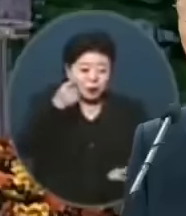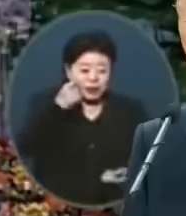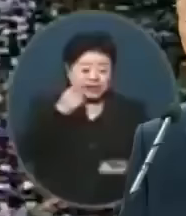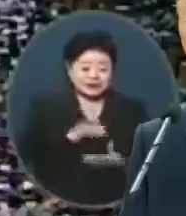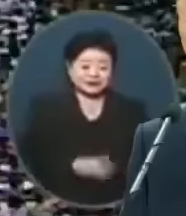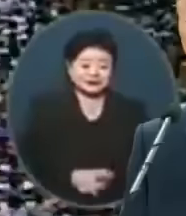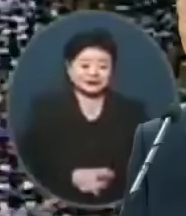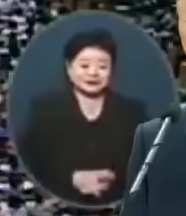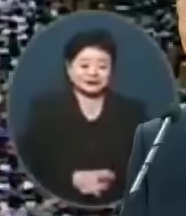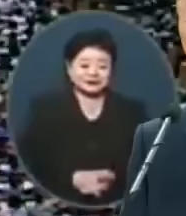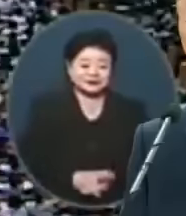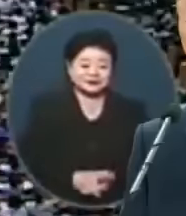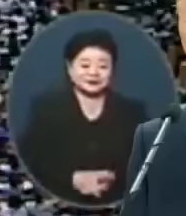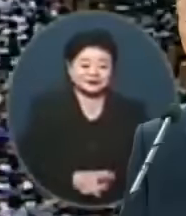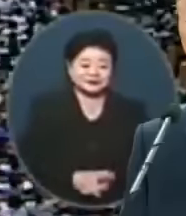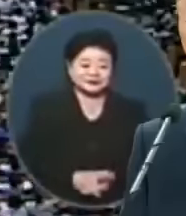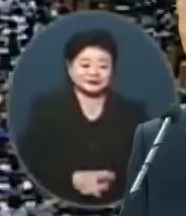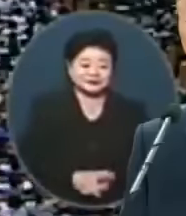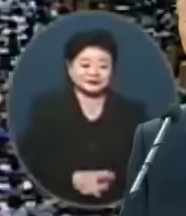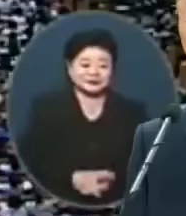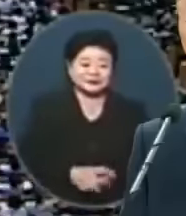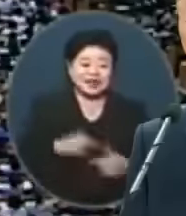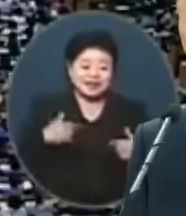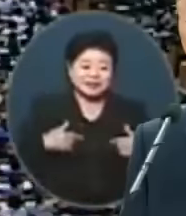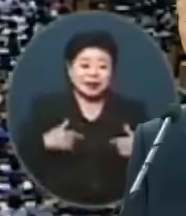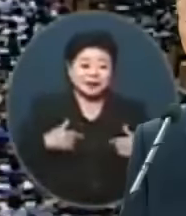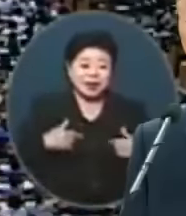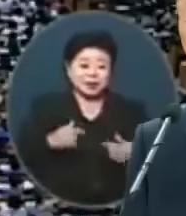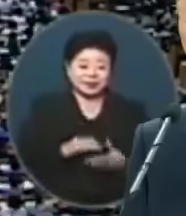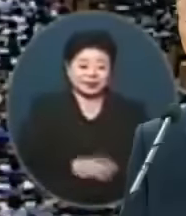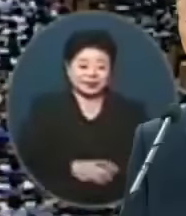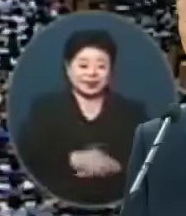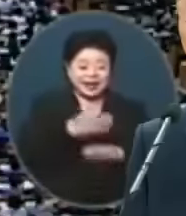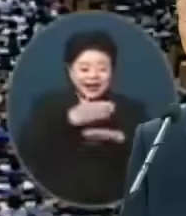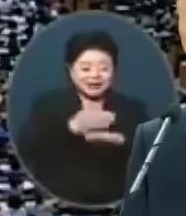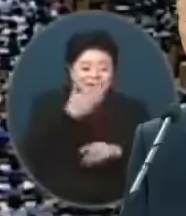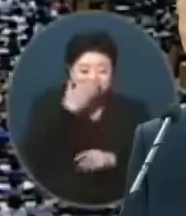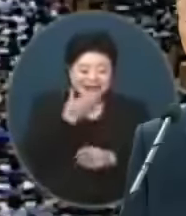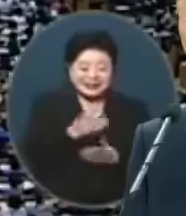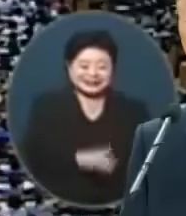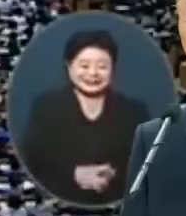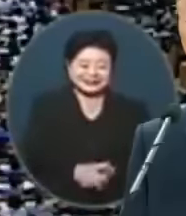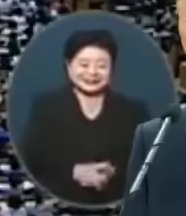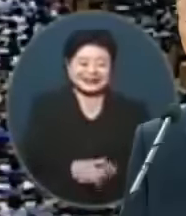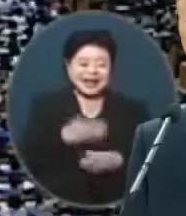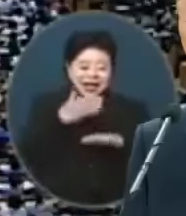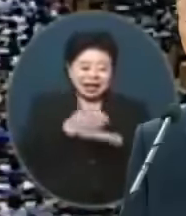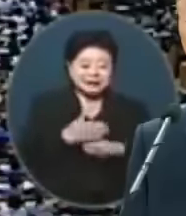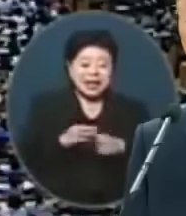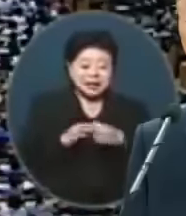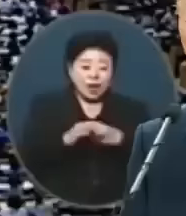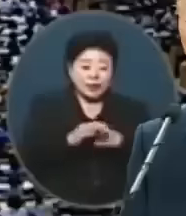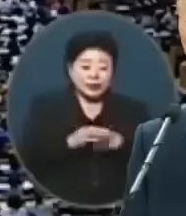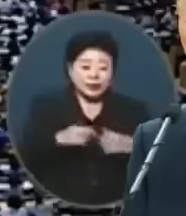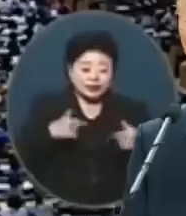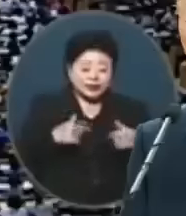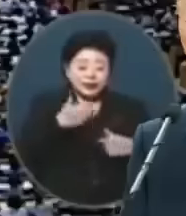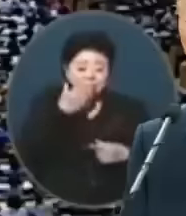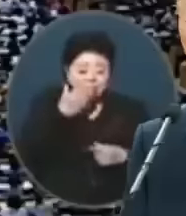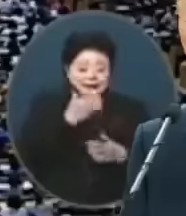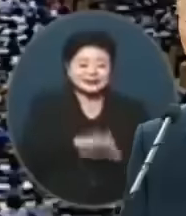생각하면 안 되는 것입니다. 기쁨은 감사하게 되고 감사하면